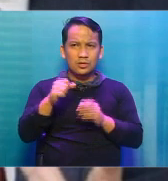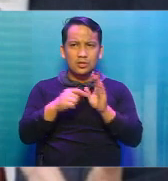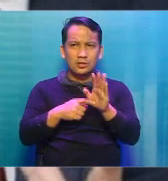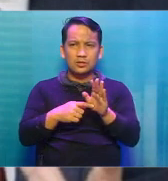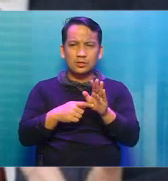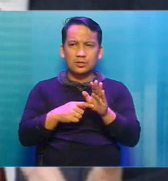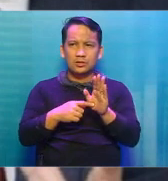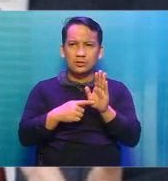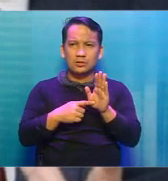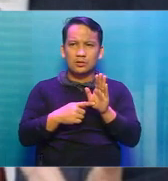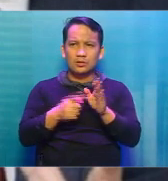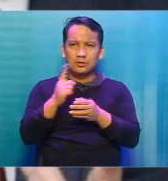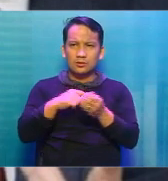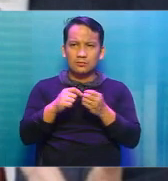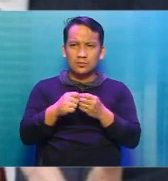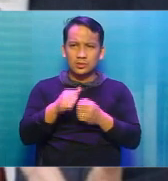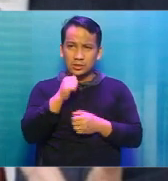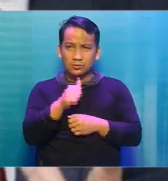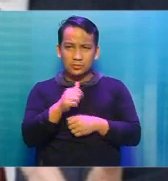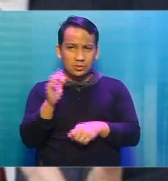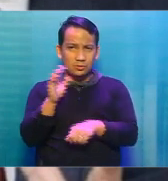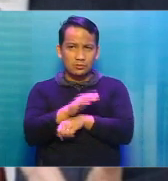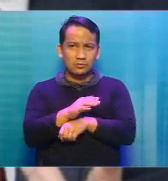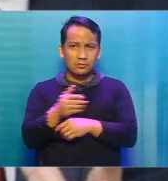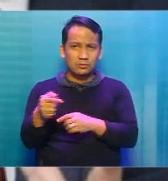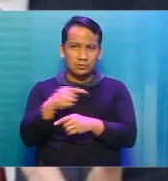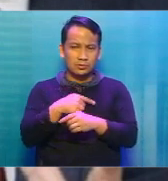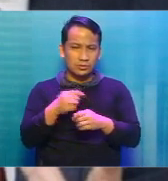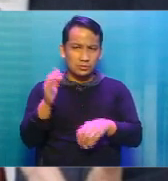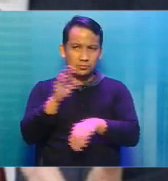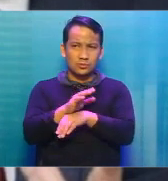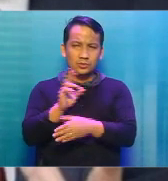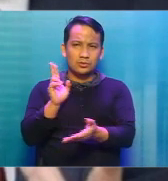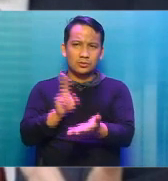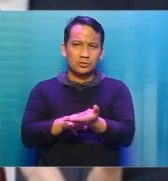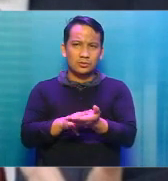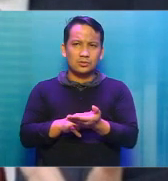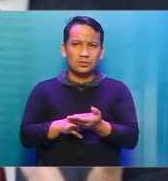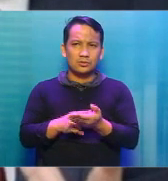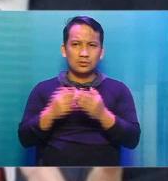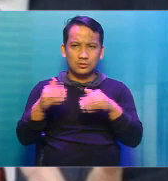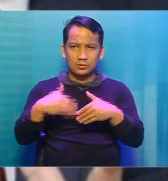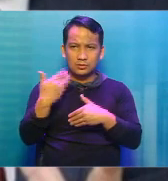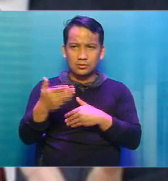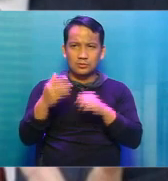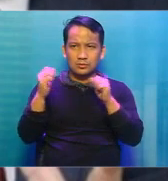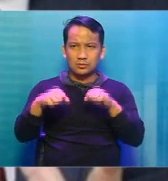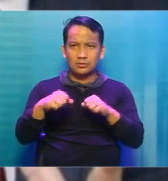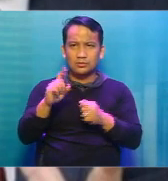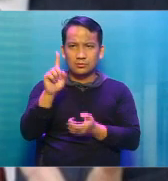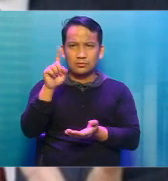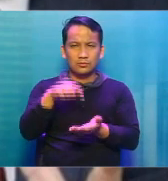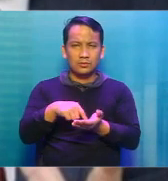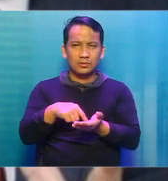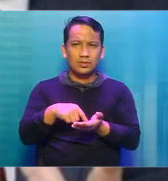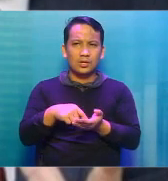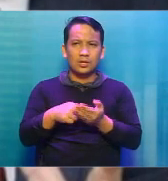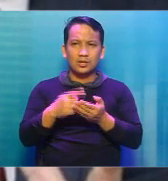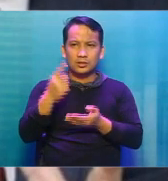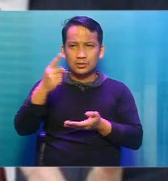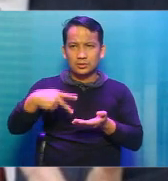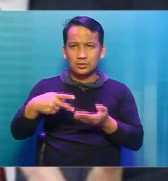intervention. Napilitan na rin kaming pumirma. Binigyan po kami ng 1,000